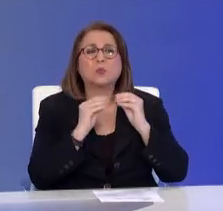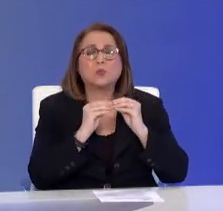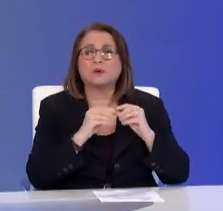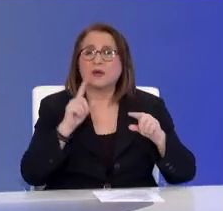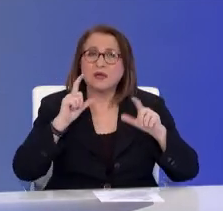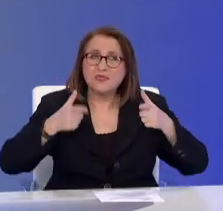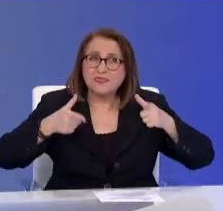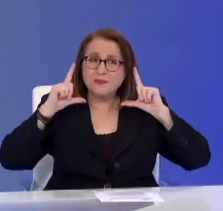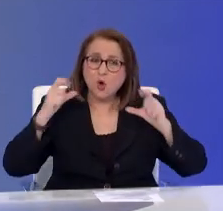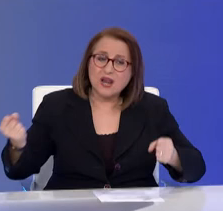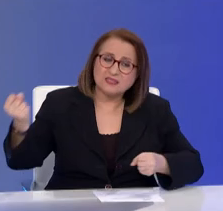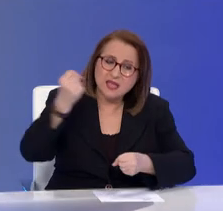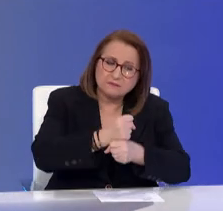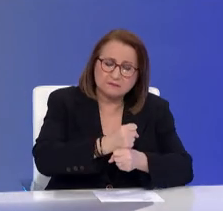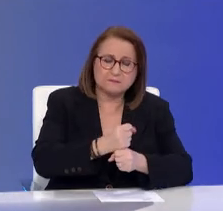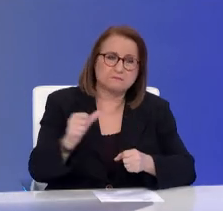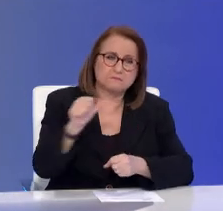της δημοκρατίας.